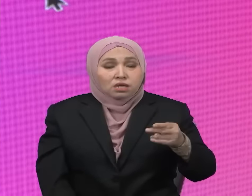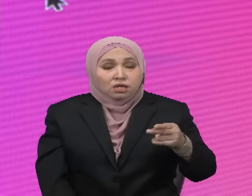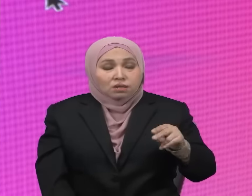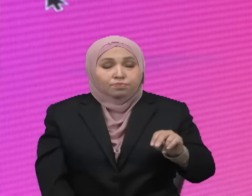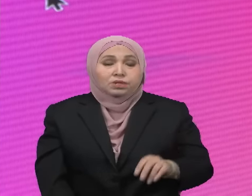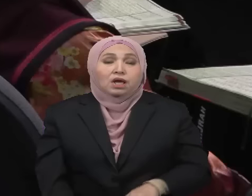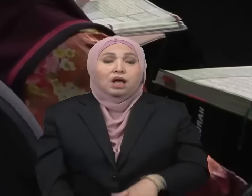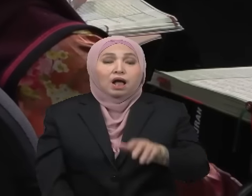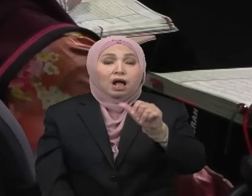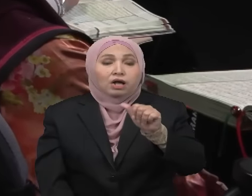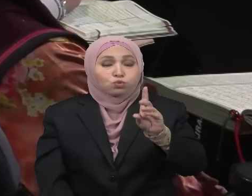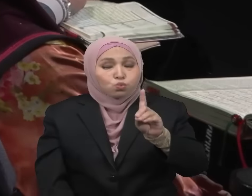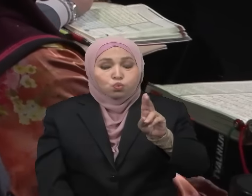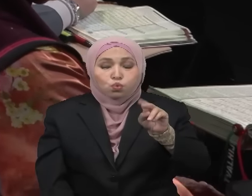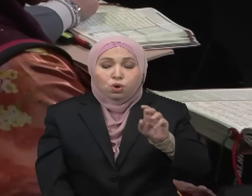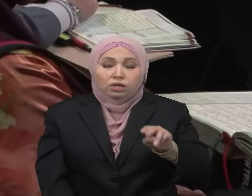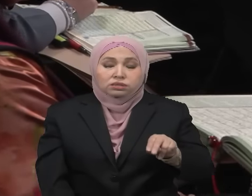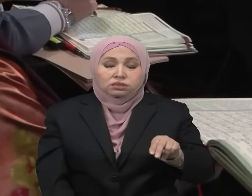Aduwansyayatid. Sebut.